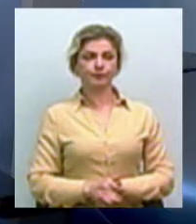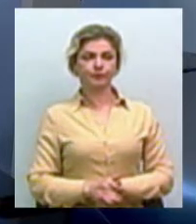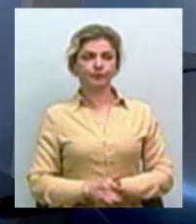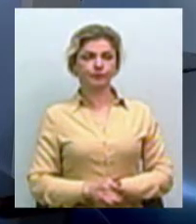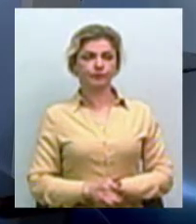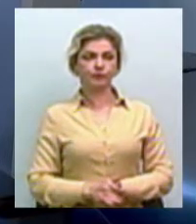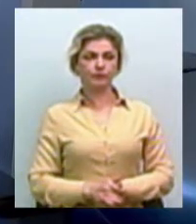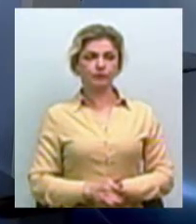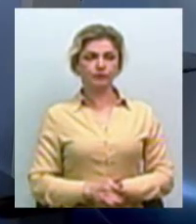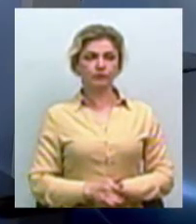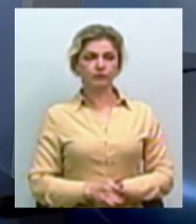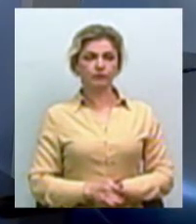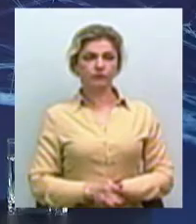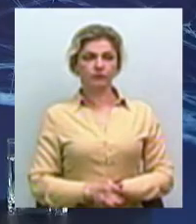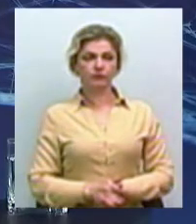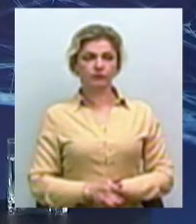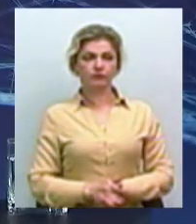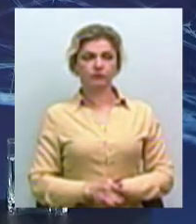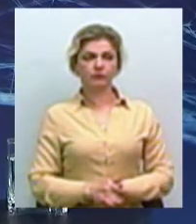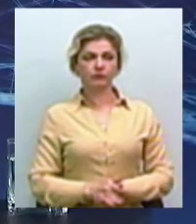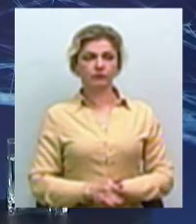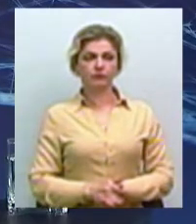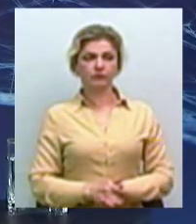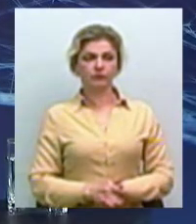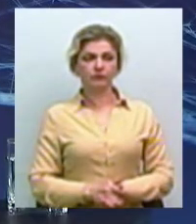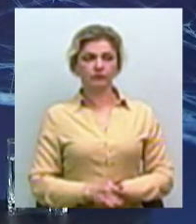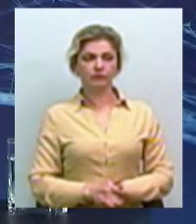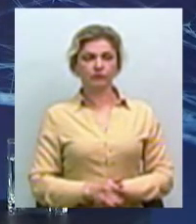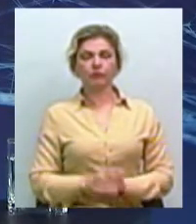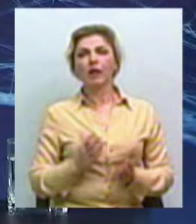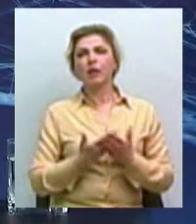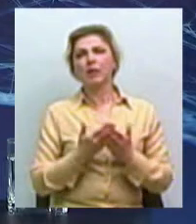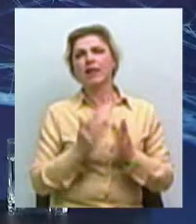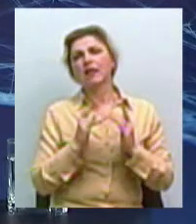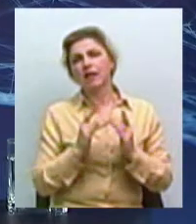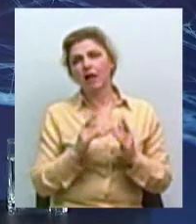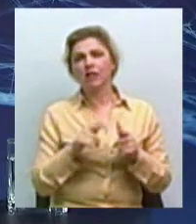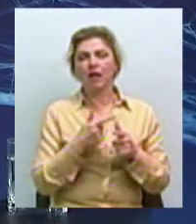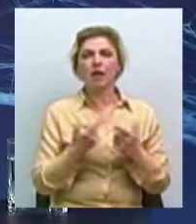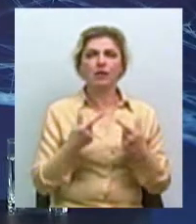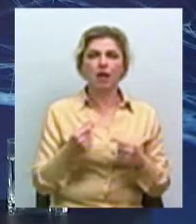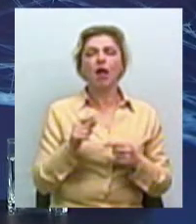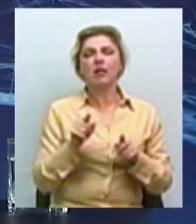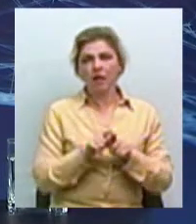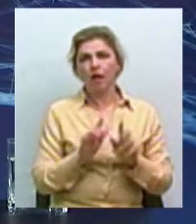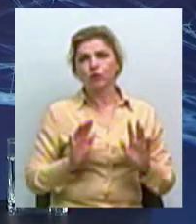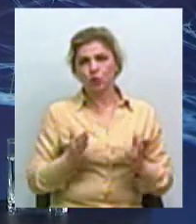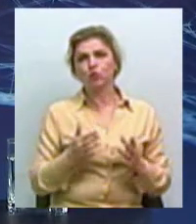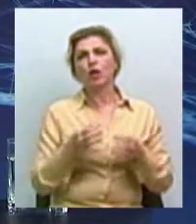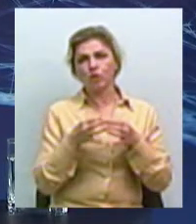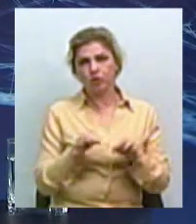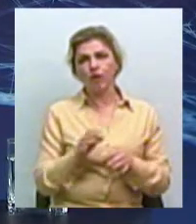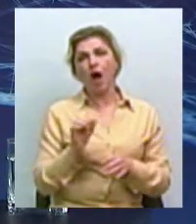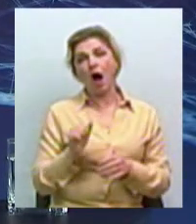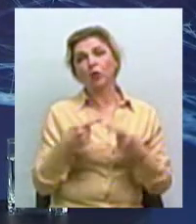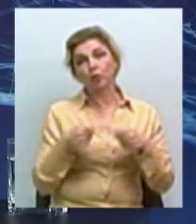певними індивідуальностями, то тоді в таких випадках там дозволяється. В інших випадках обов'язково повинна